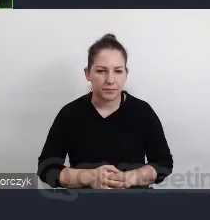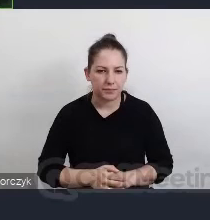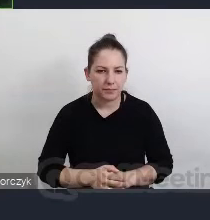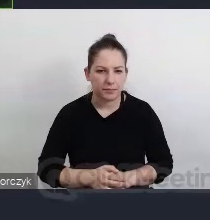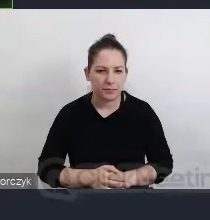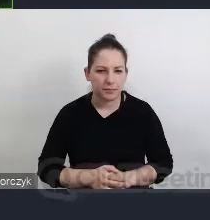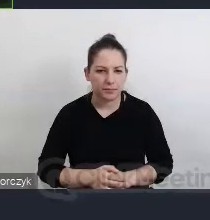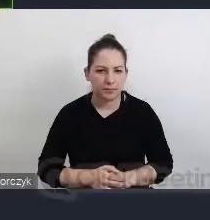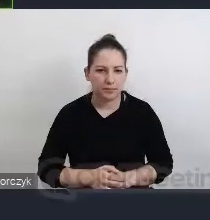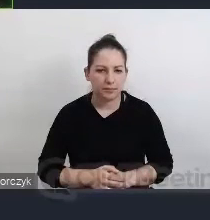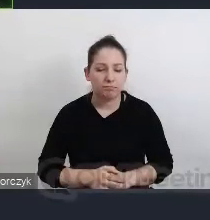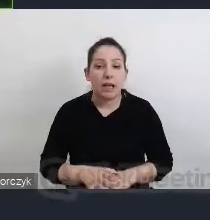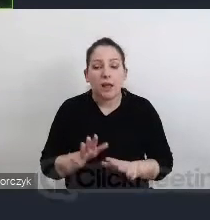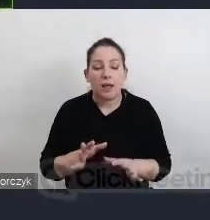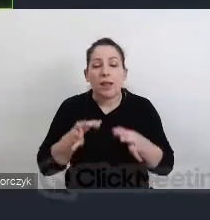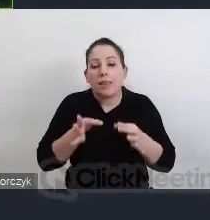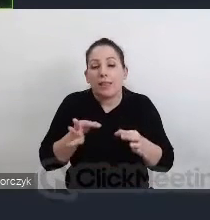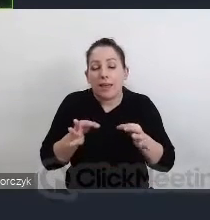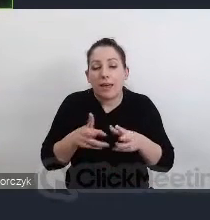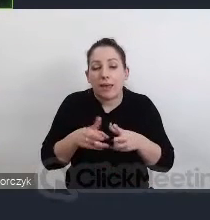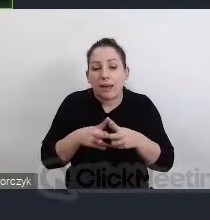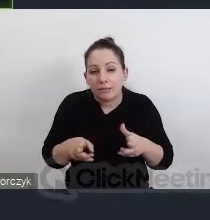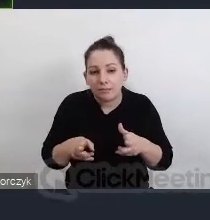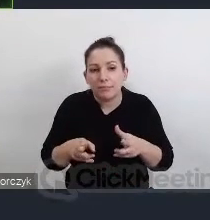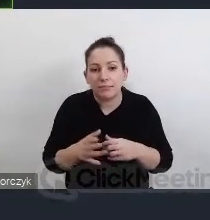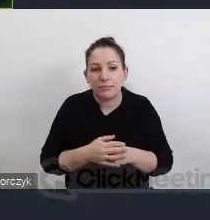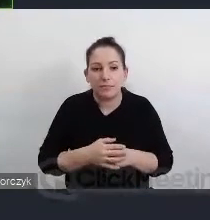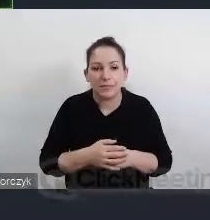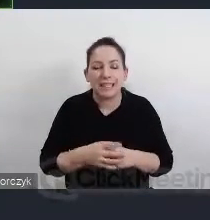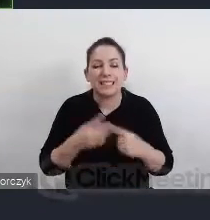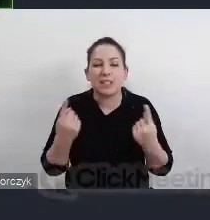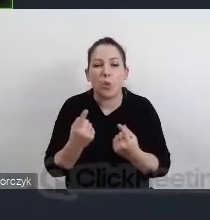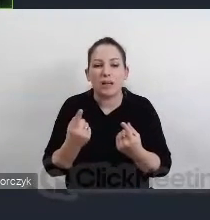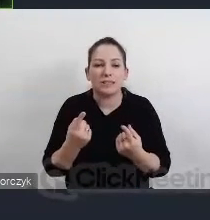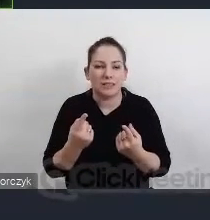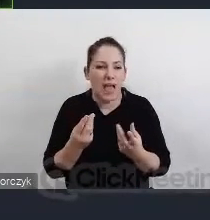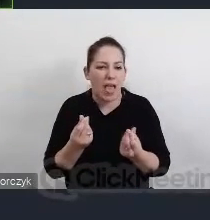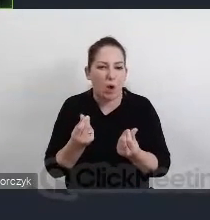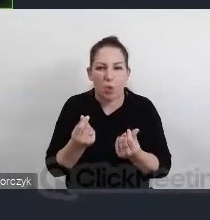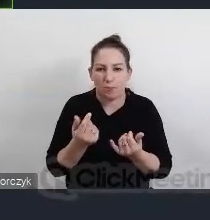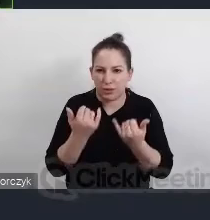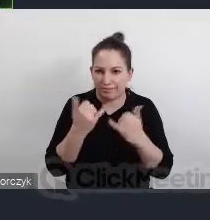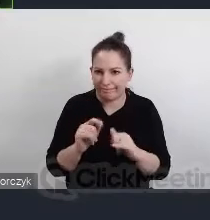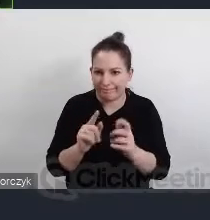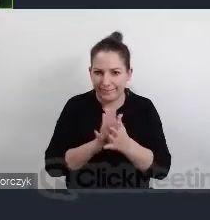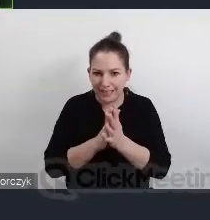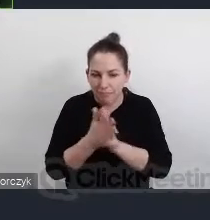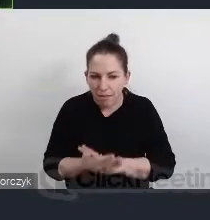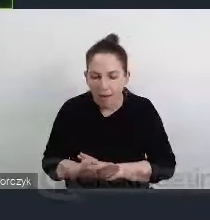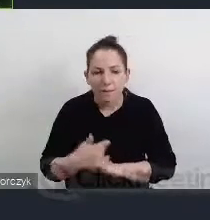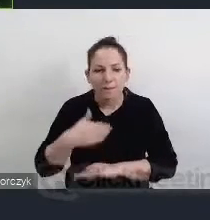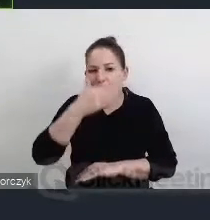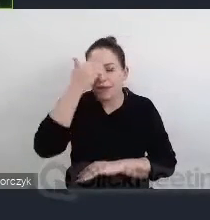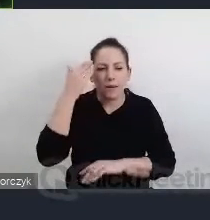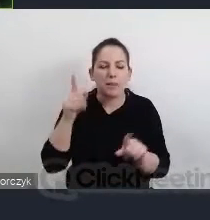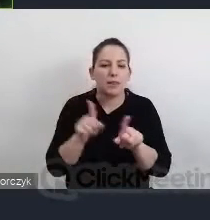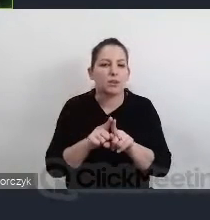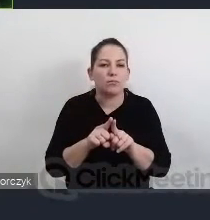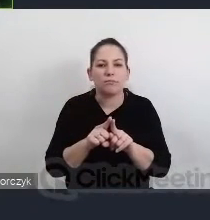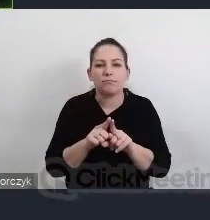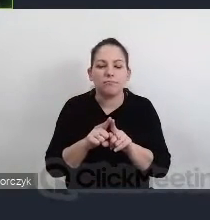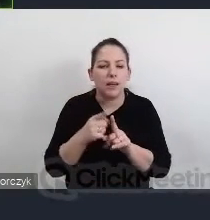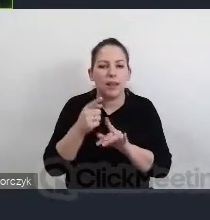No póki co mówię, dzisiaj no, sytuacja ekonomiczna nam się też zmienia. Nie wiemy do końca też,